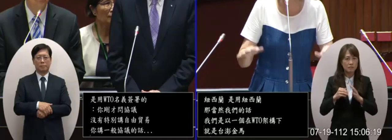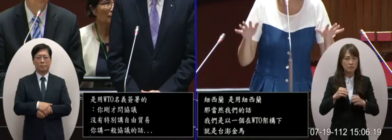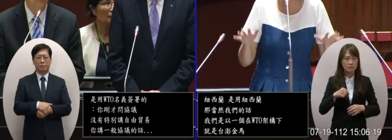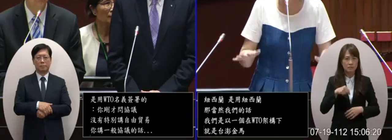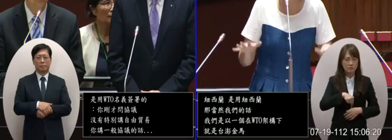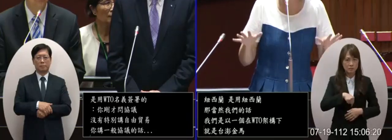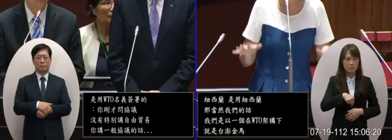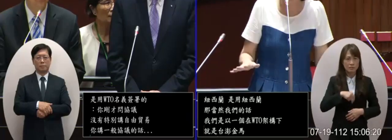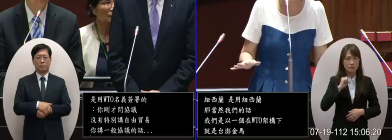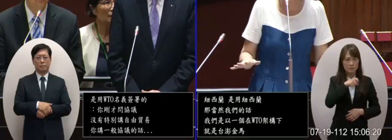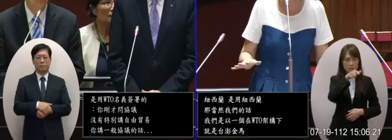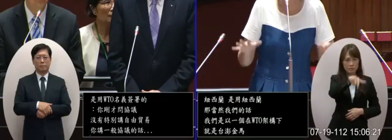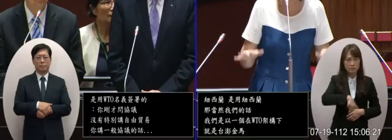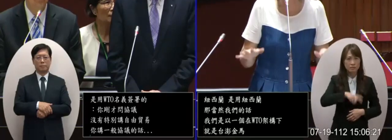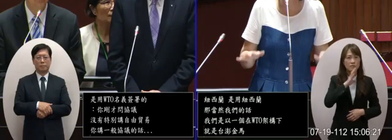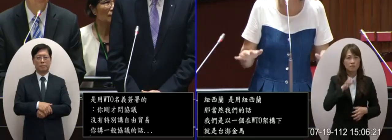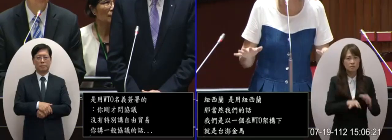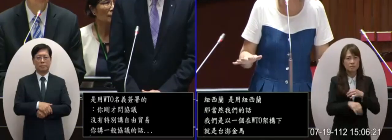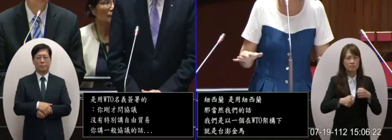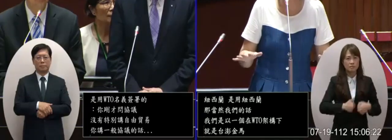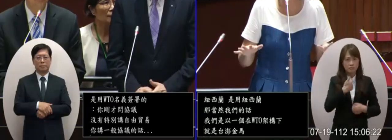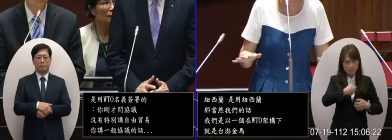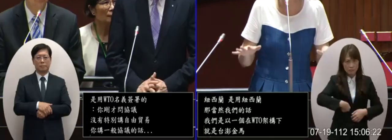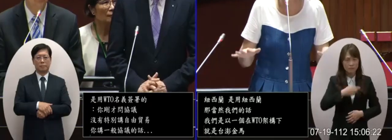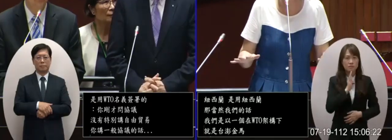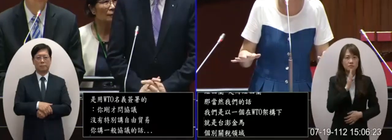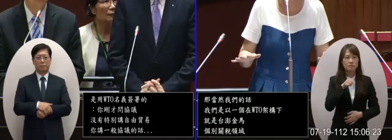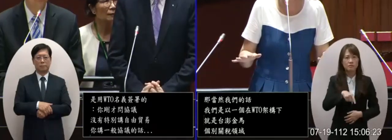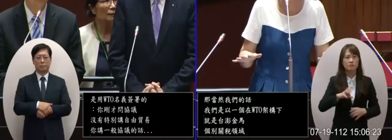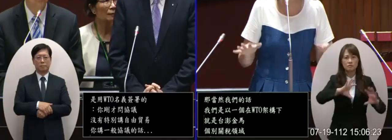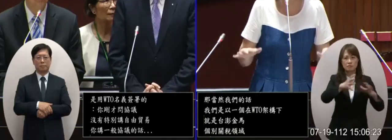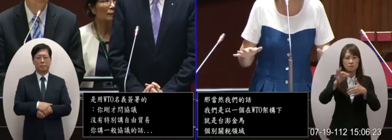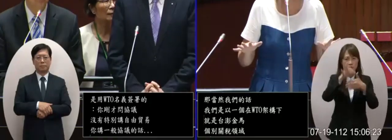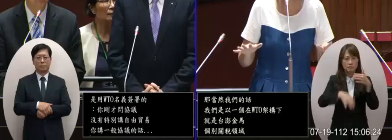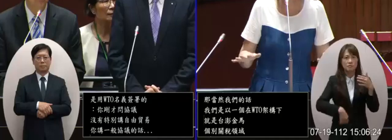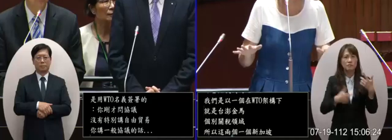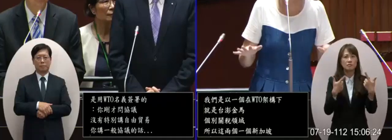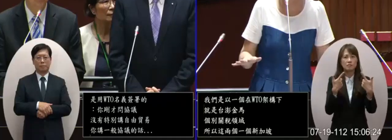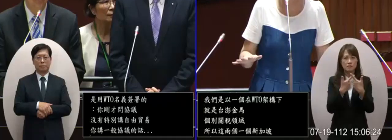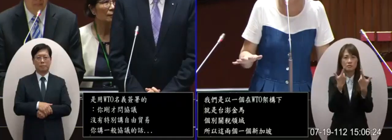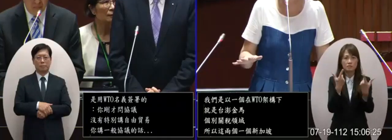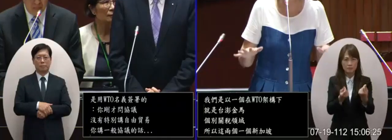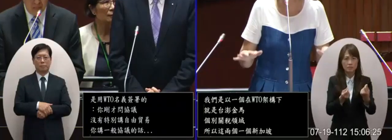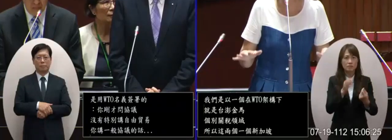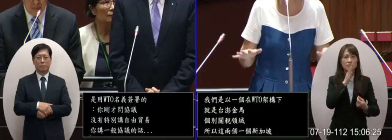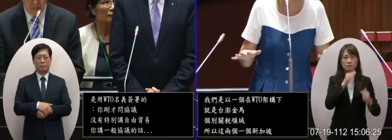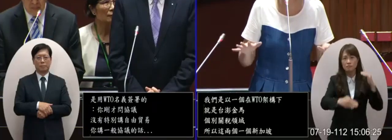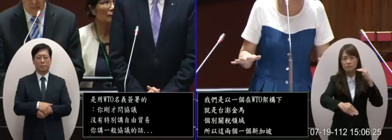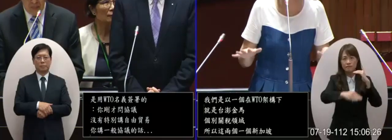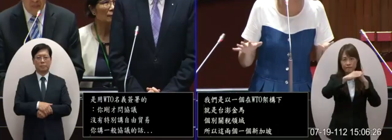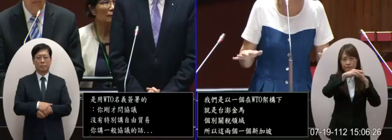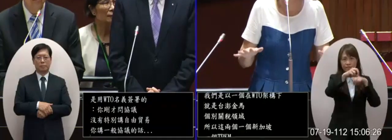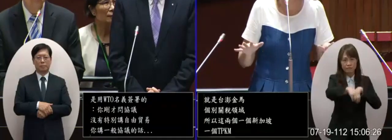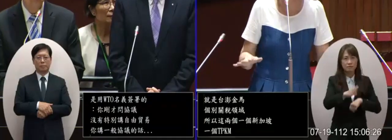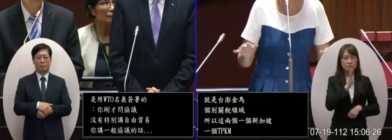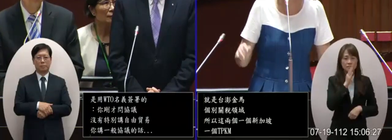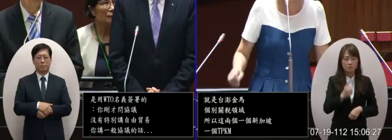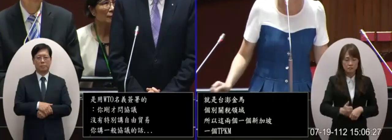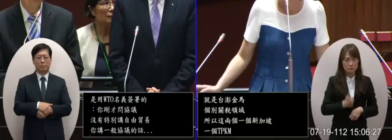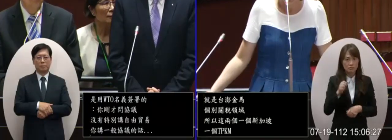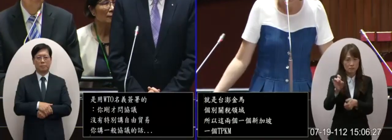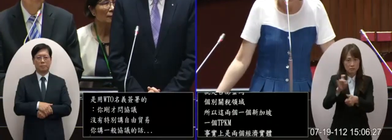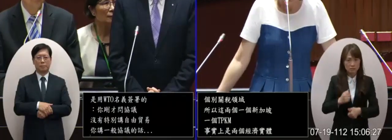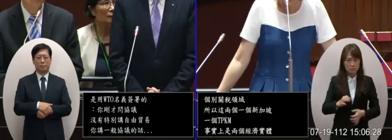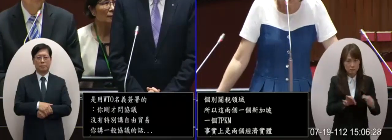体。好，这也符合国际上的签署，至少是对等的，我们可以用经济实体来签